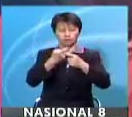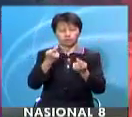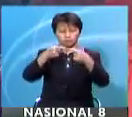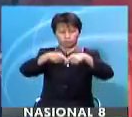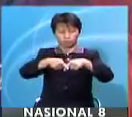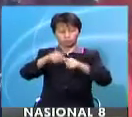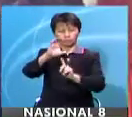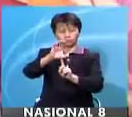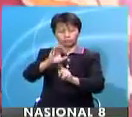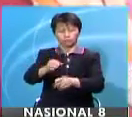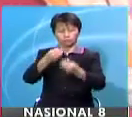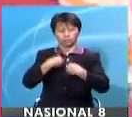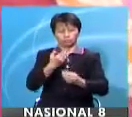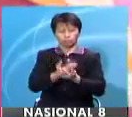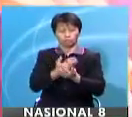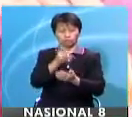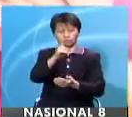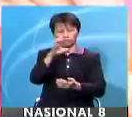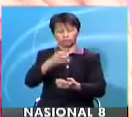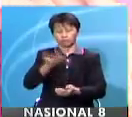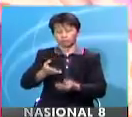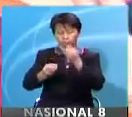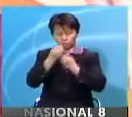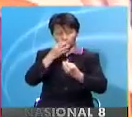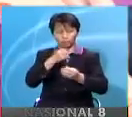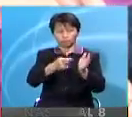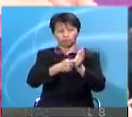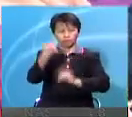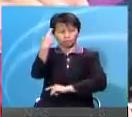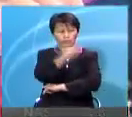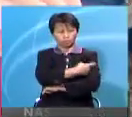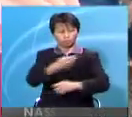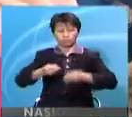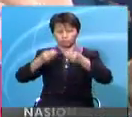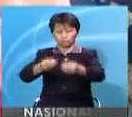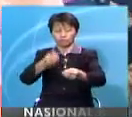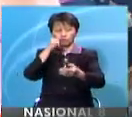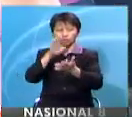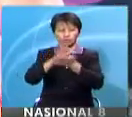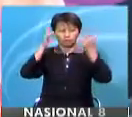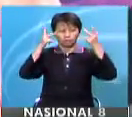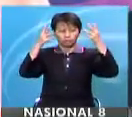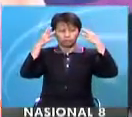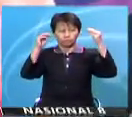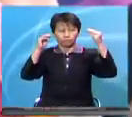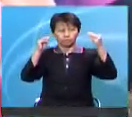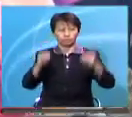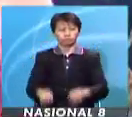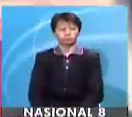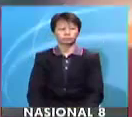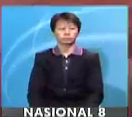Ceras. Bantuan wang tunai RM100, barangan makanan dan keperluan harian itu disampaikan isteri Perdana Menteri Datin Seri Rosmah